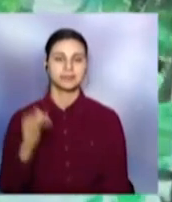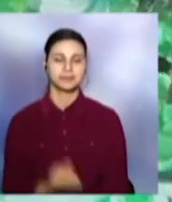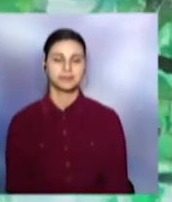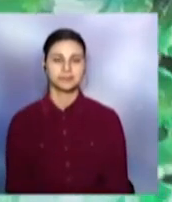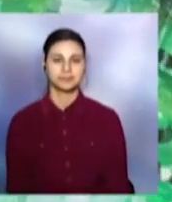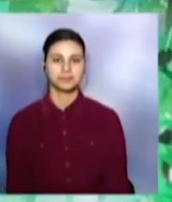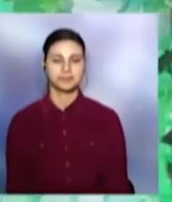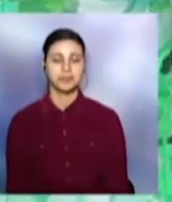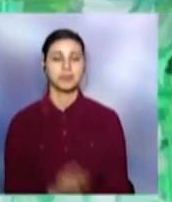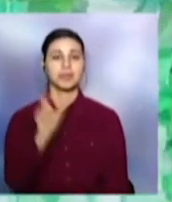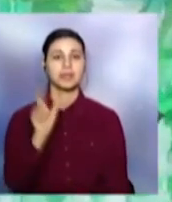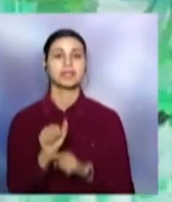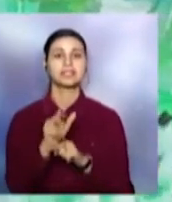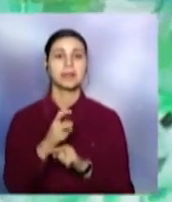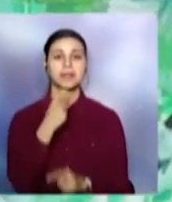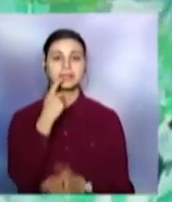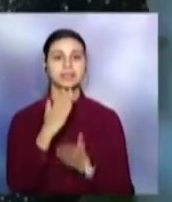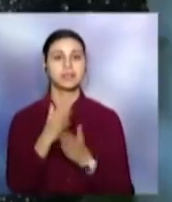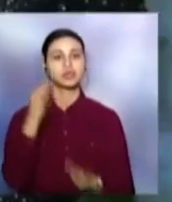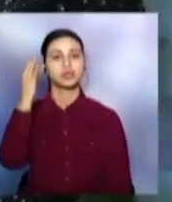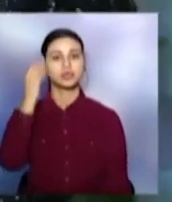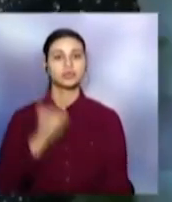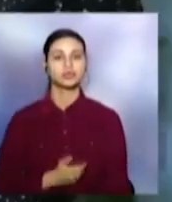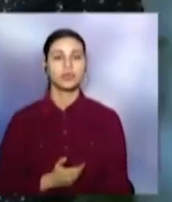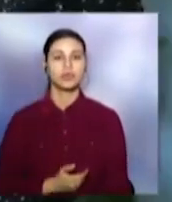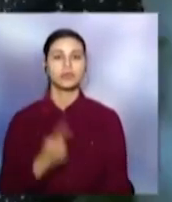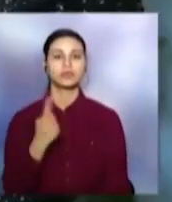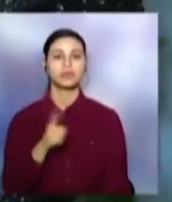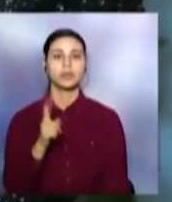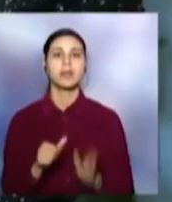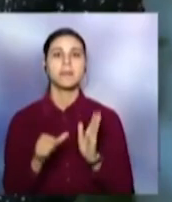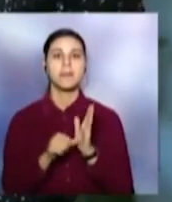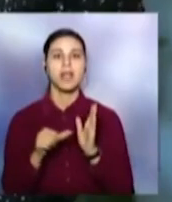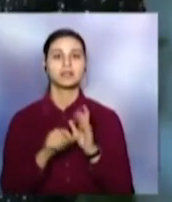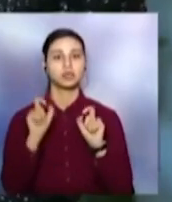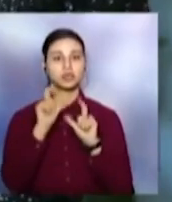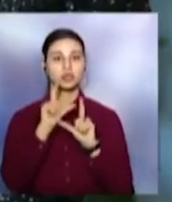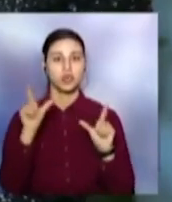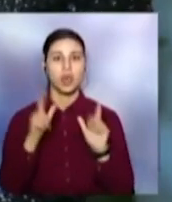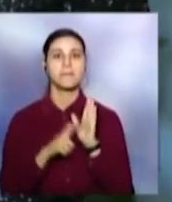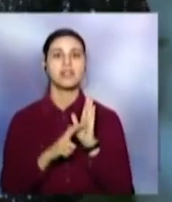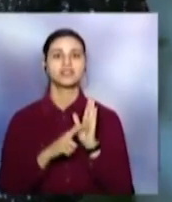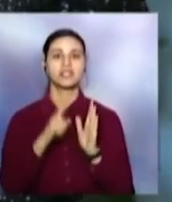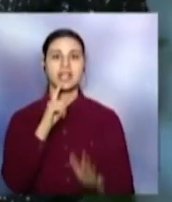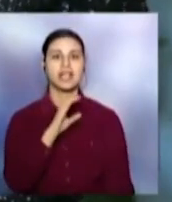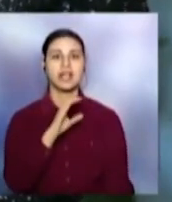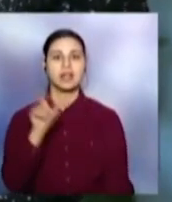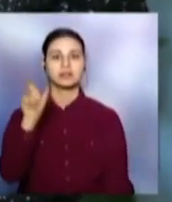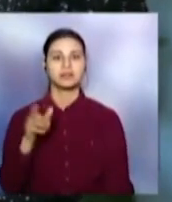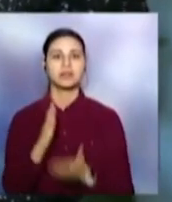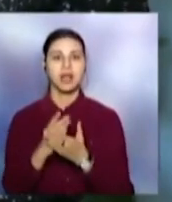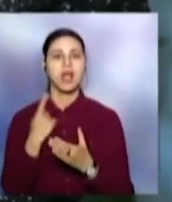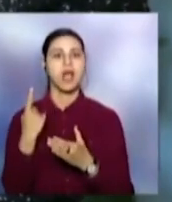გიგი არის 13 წლის, ჩვენ ცხოვრობთ ზუგდიდში. ნომერ 6 საჯარო სკოლის მე7 კლასის მოსწავლეა. მას აქვს